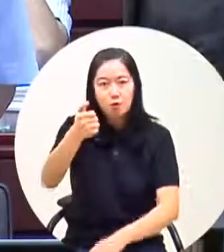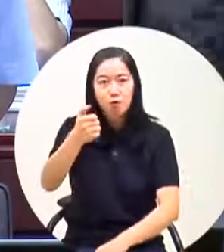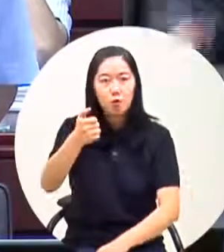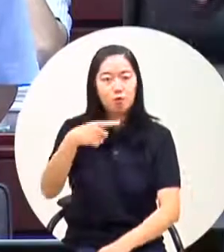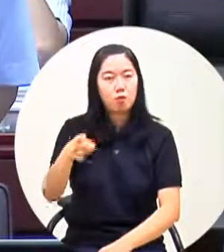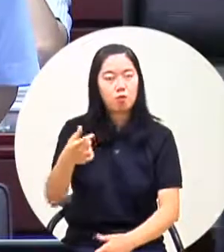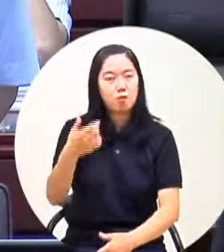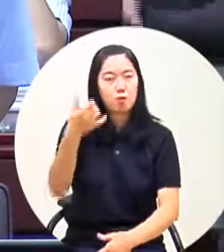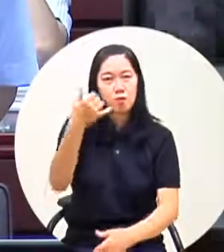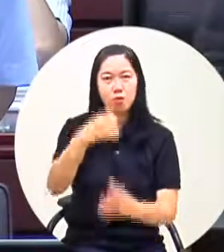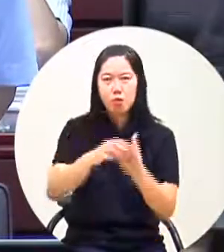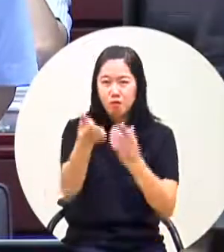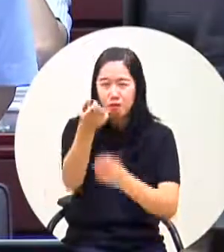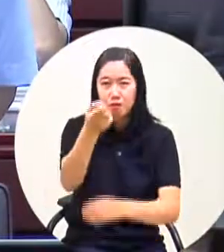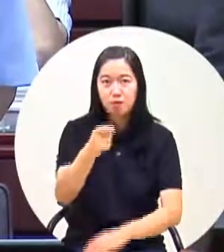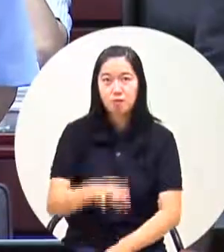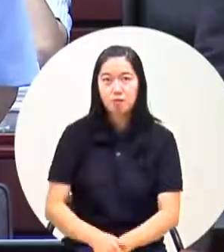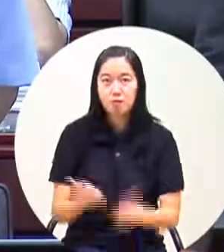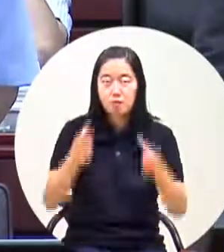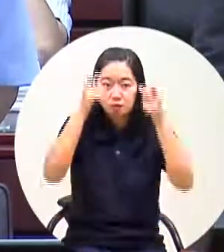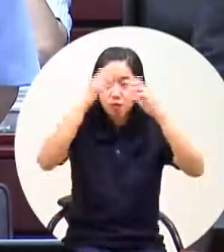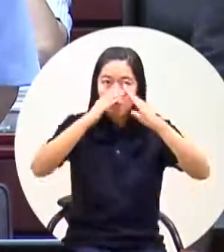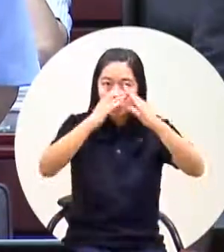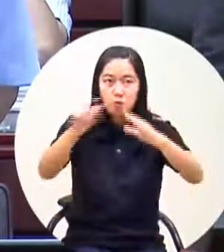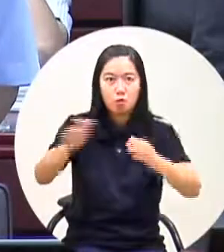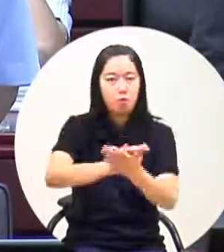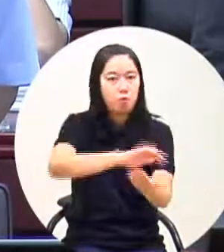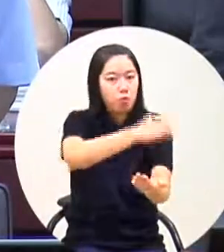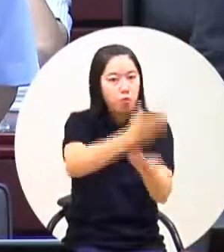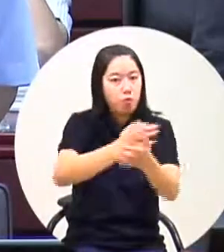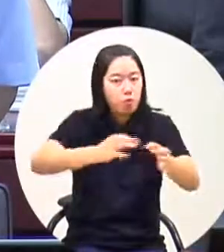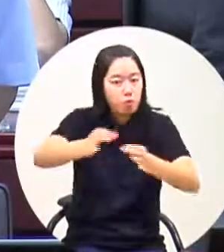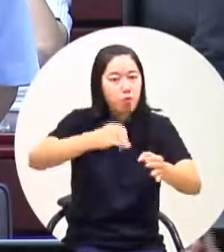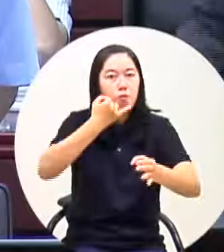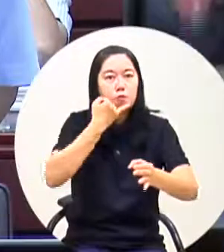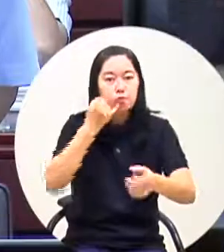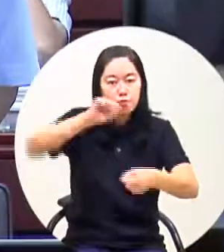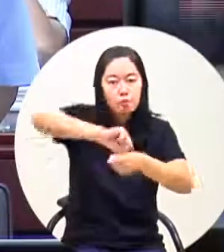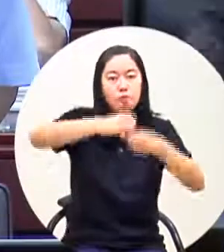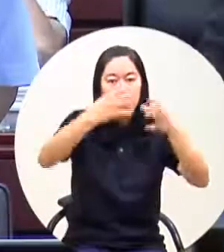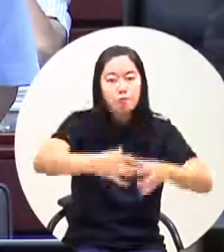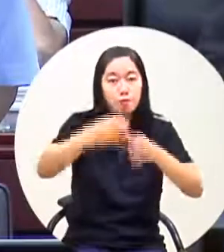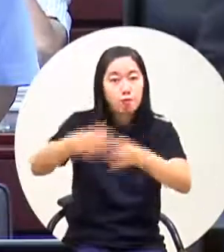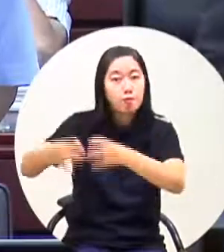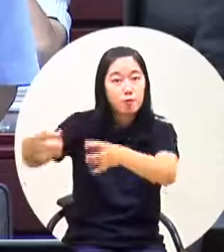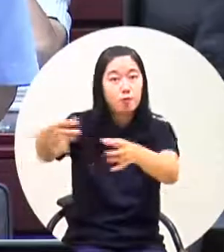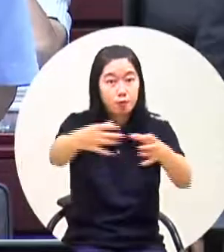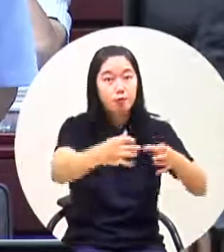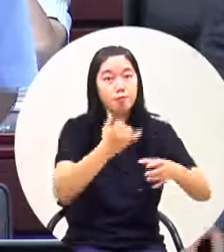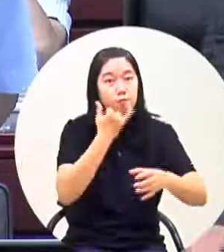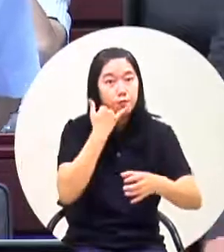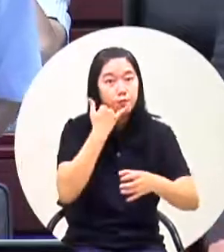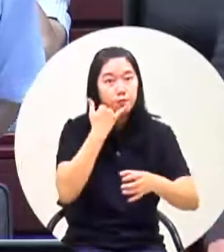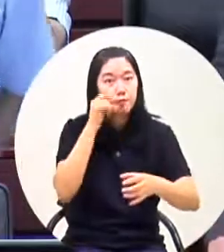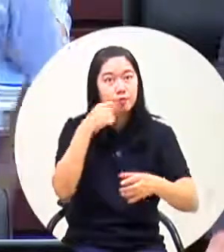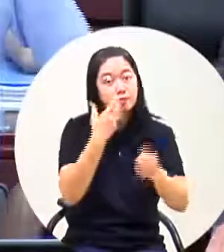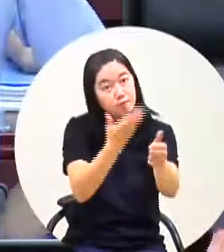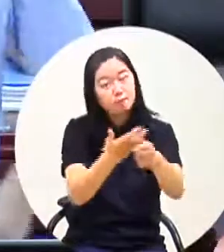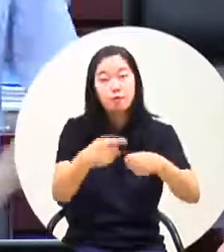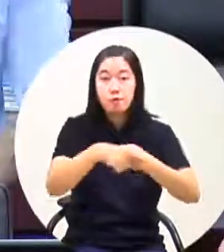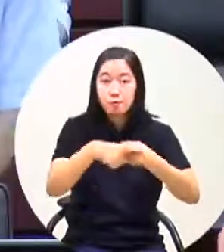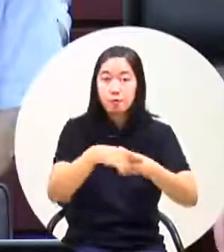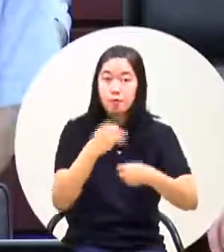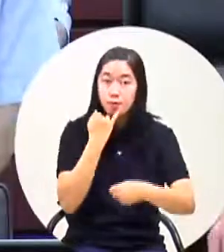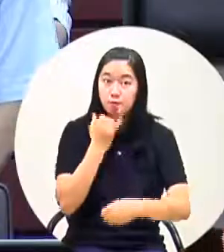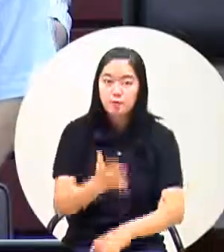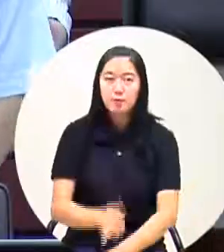哦。你看像高雄有这么多的大卖场都可以去增设，那这个部分是不是可以请局长来研议？ OK， 这个部分是这